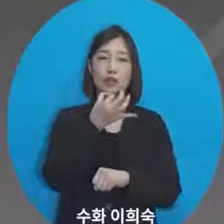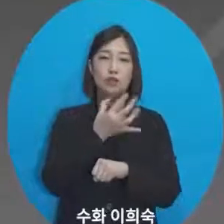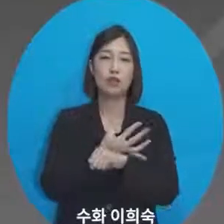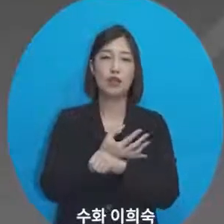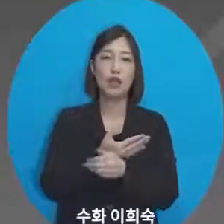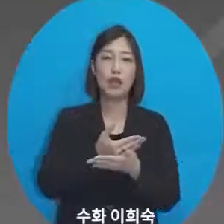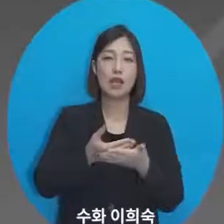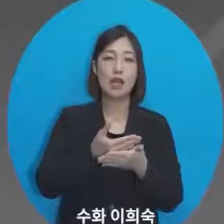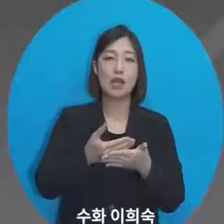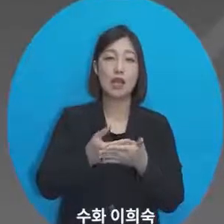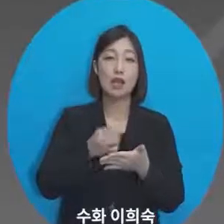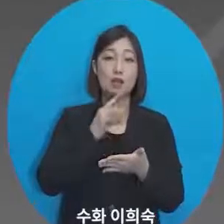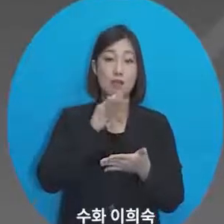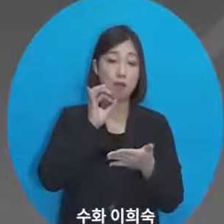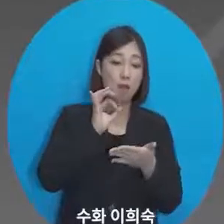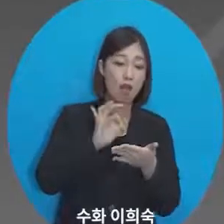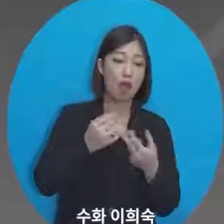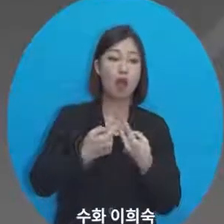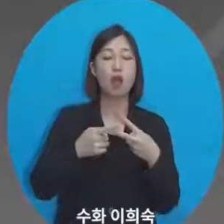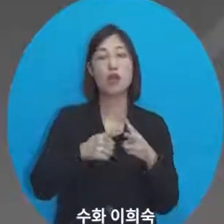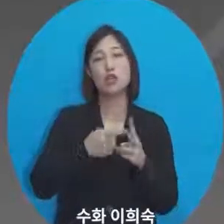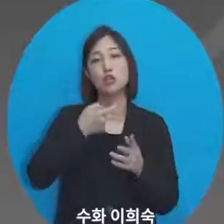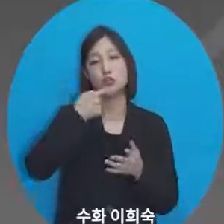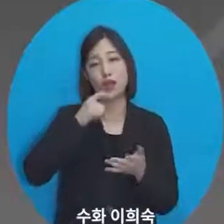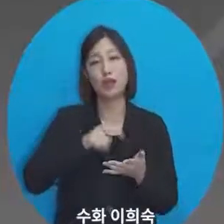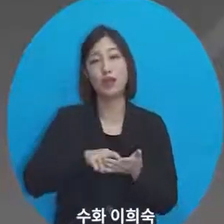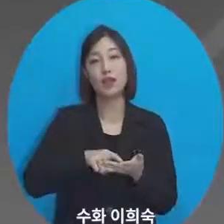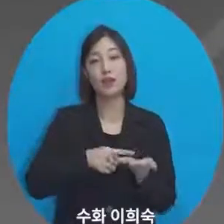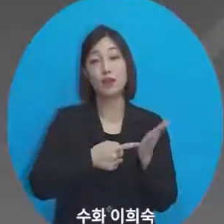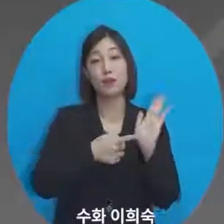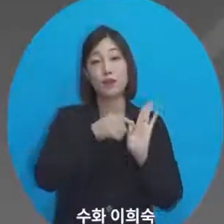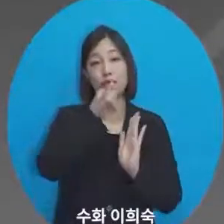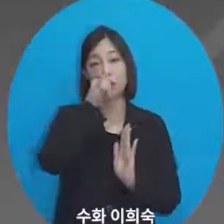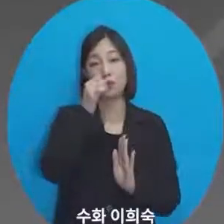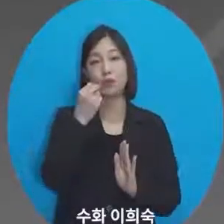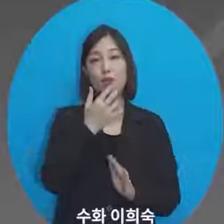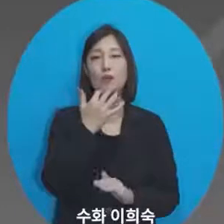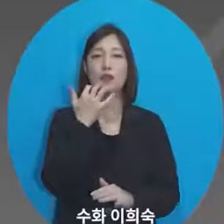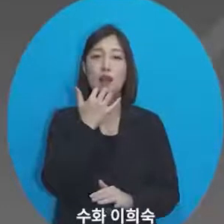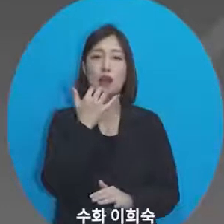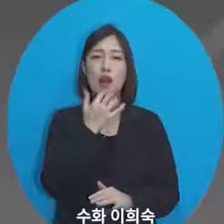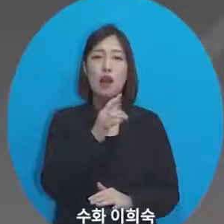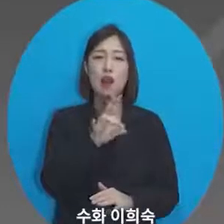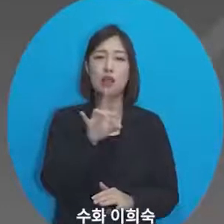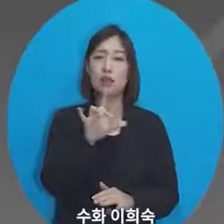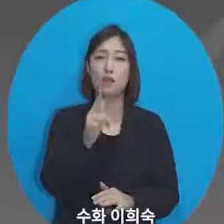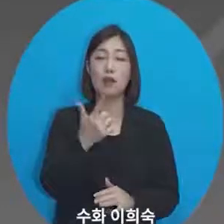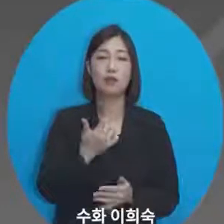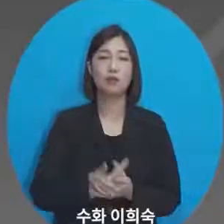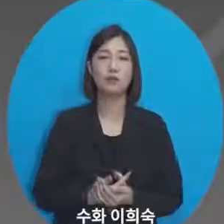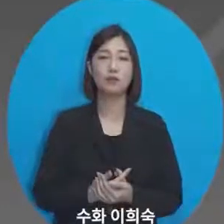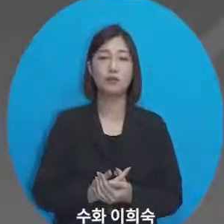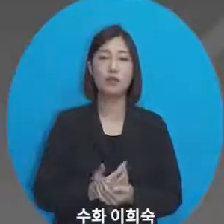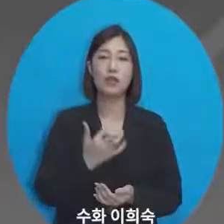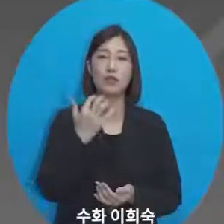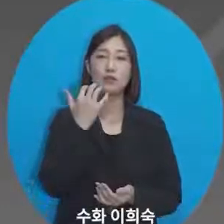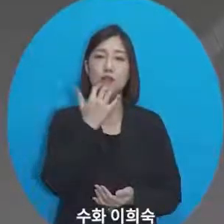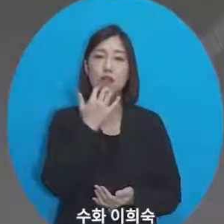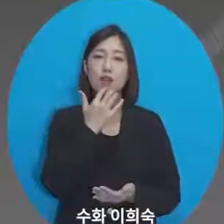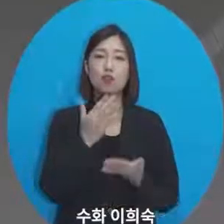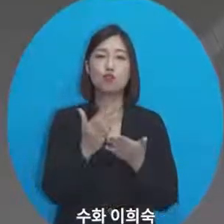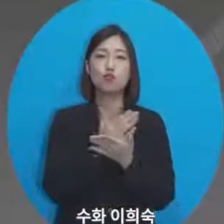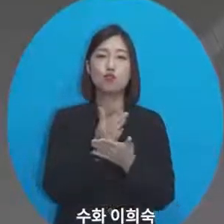하고 있고 색상 자체도 원색 계통의 색상보다는 의외로 생맹, 색약